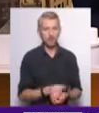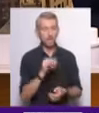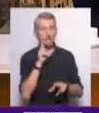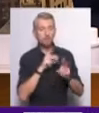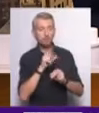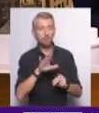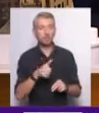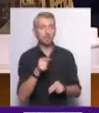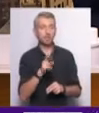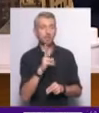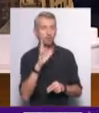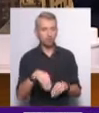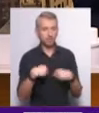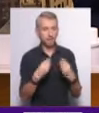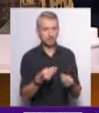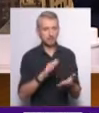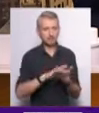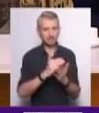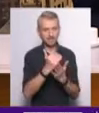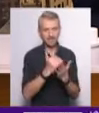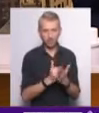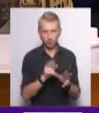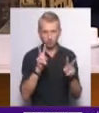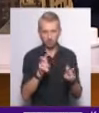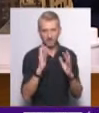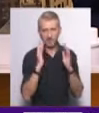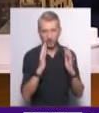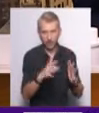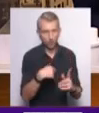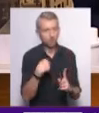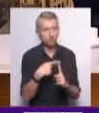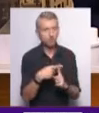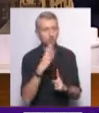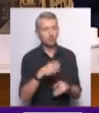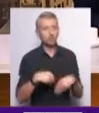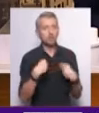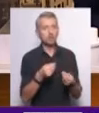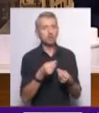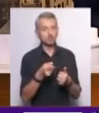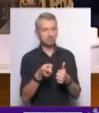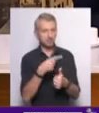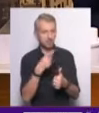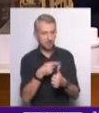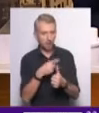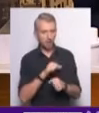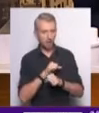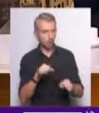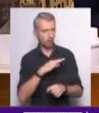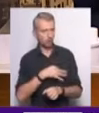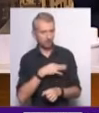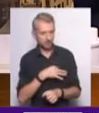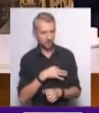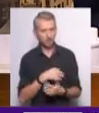після того, як буде наданий статус скверу, більше того, буде надане ім'я героя-розвідника